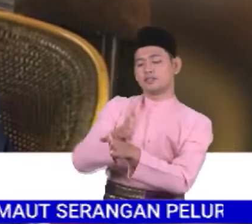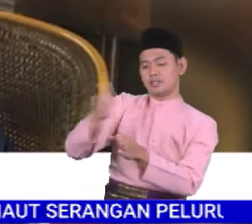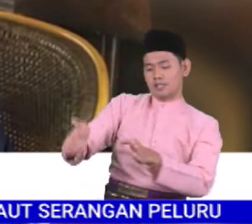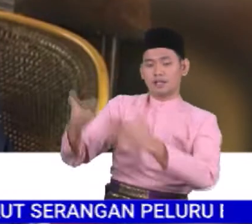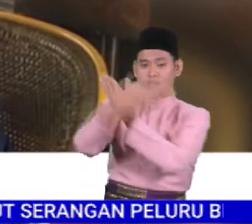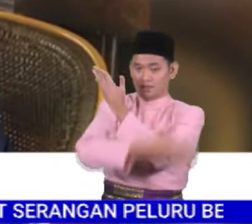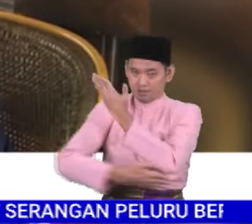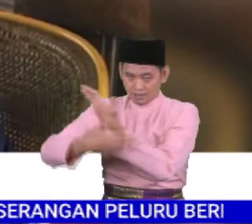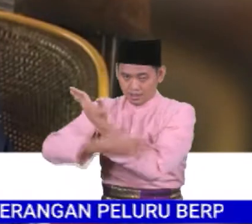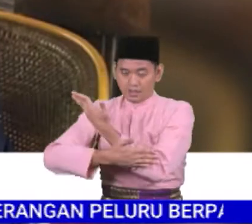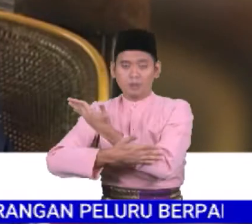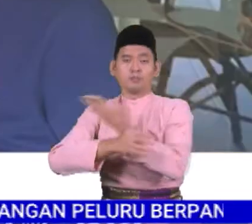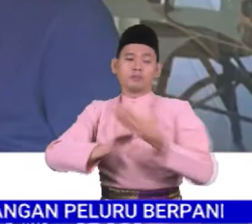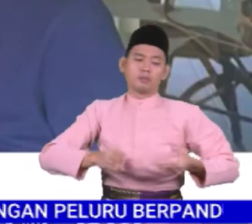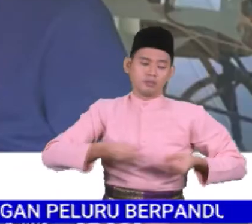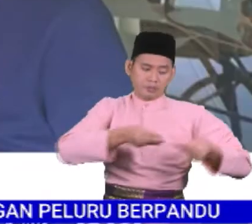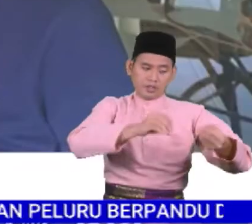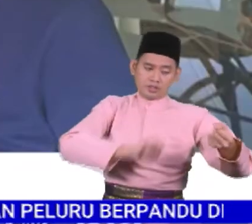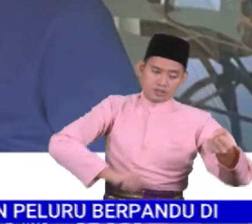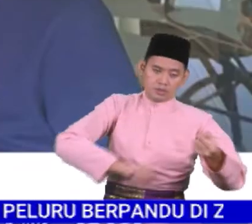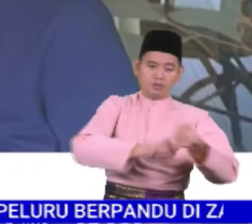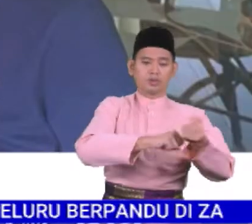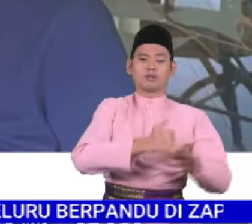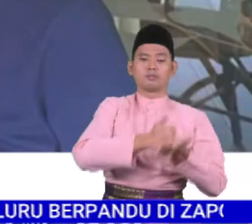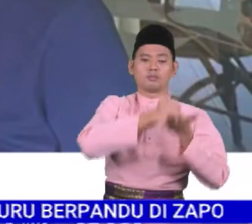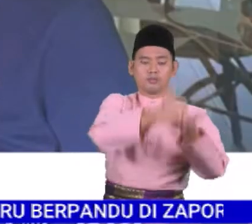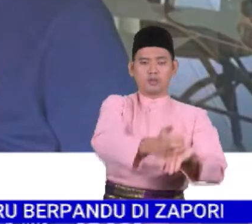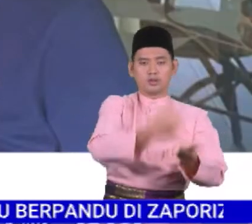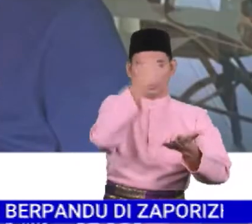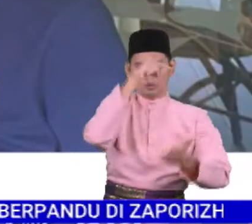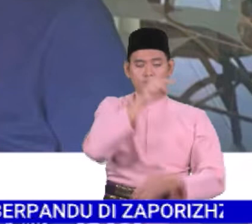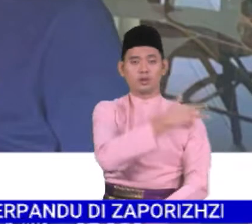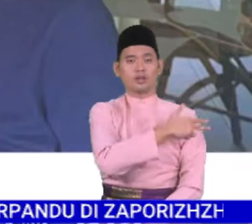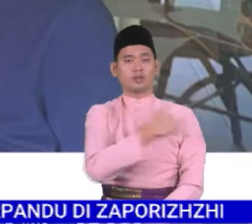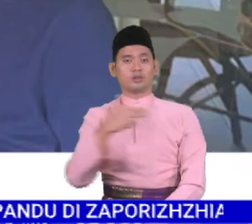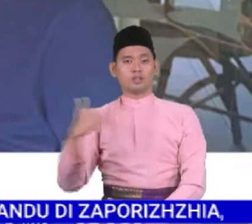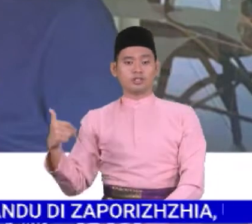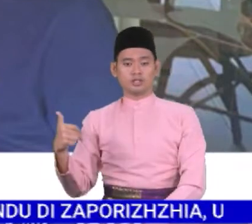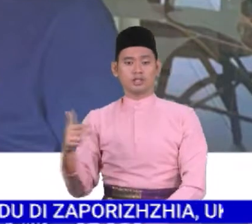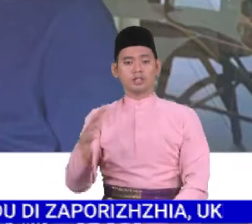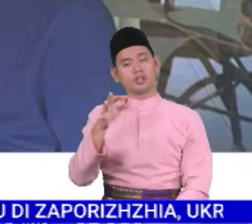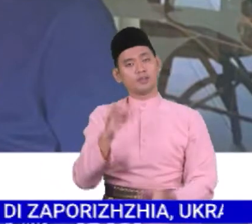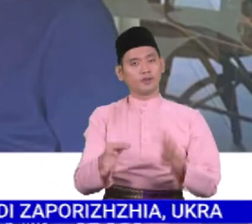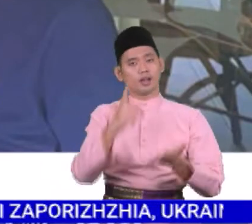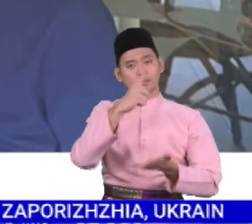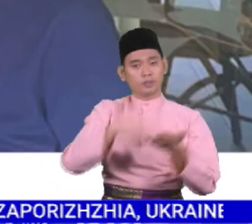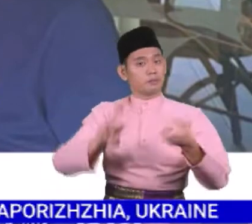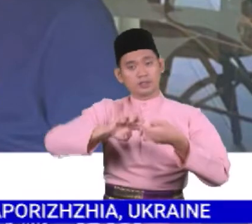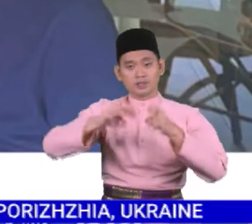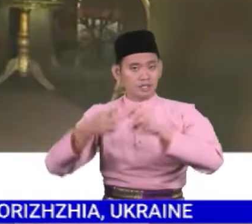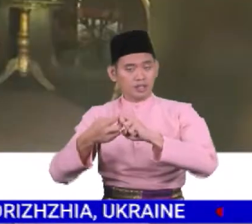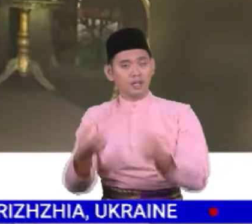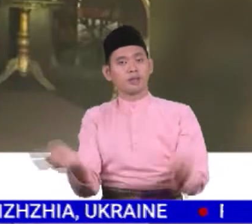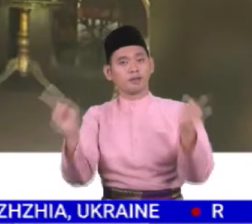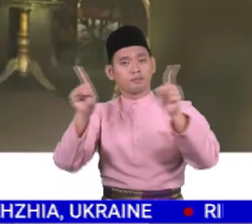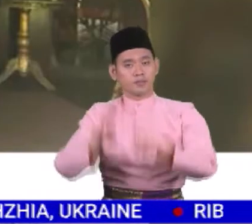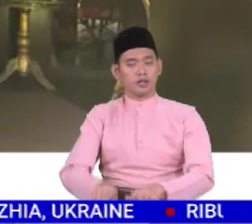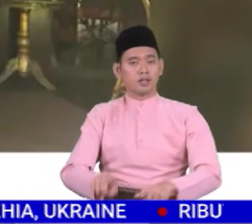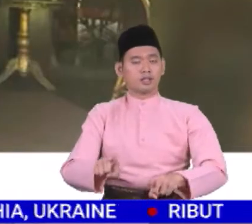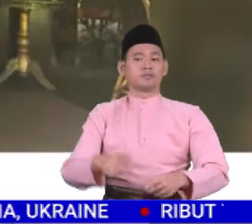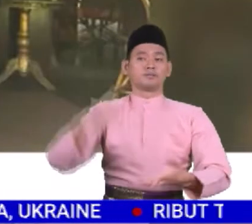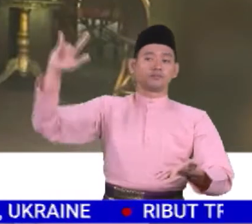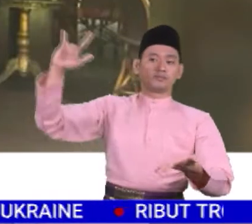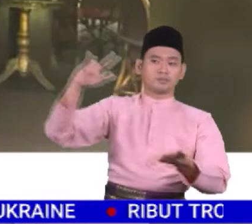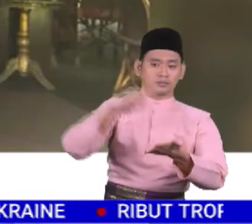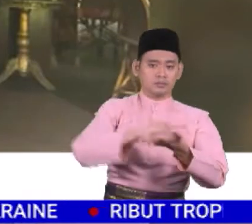untuk memberi sebar bantuan dan sokongan kepada Indonesia di Indonesia pada Jemaat bagi